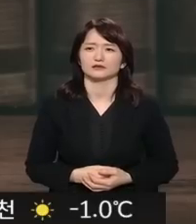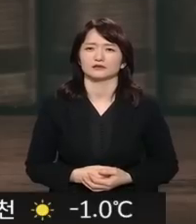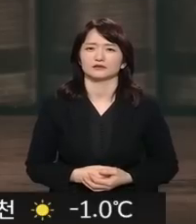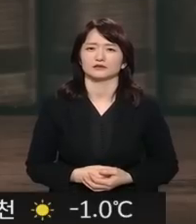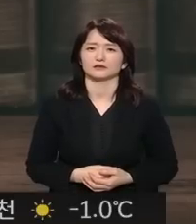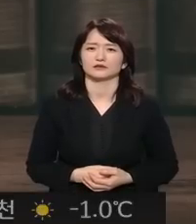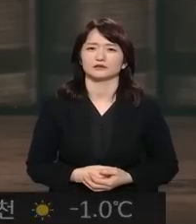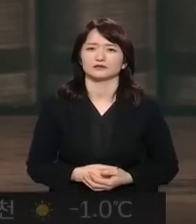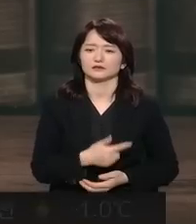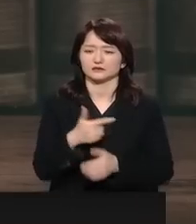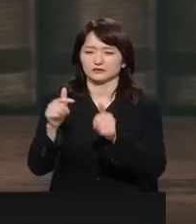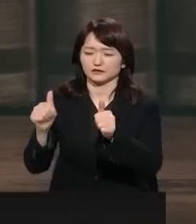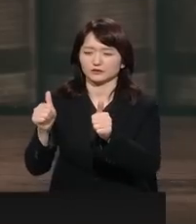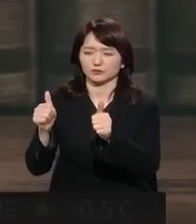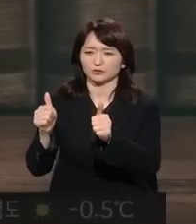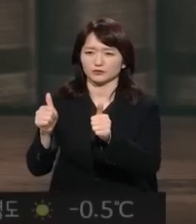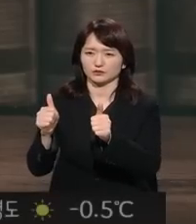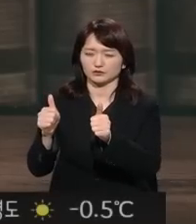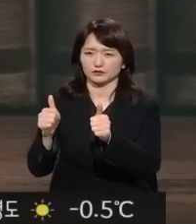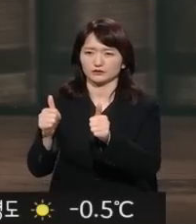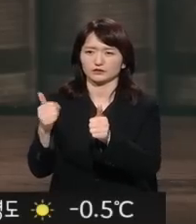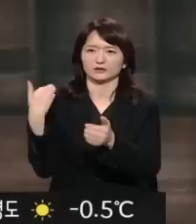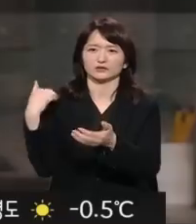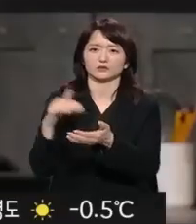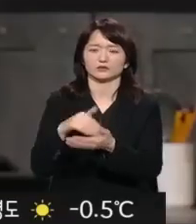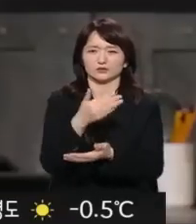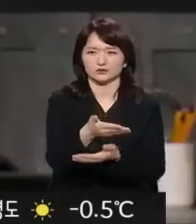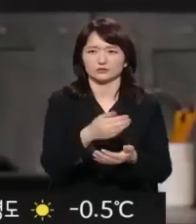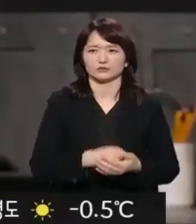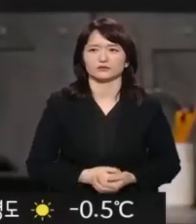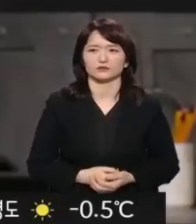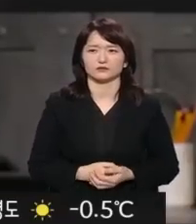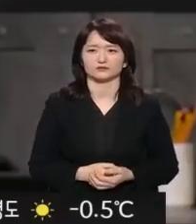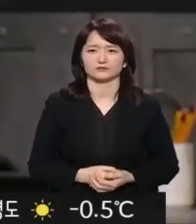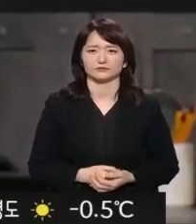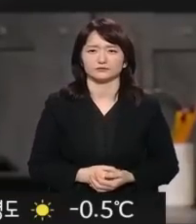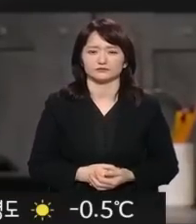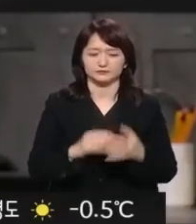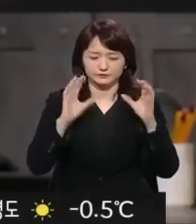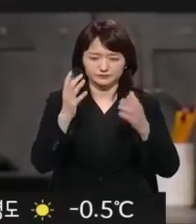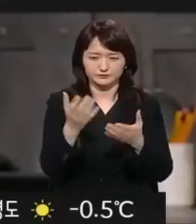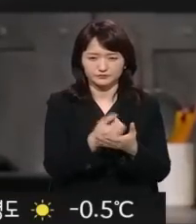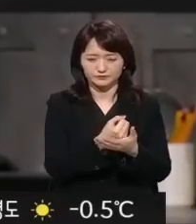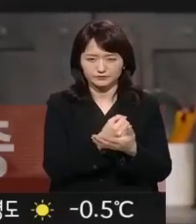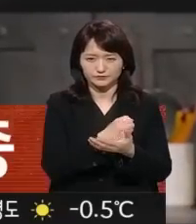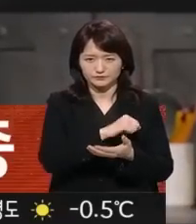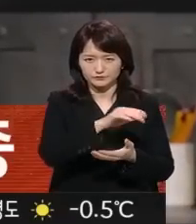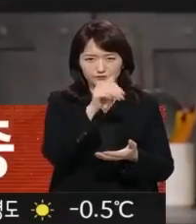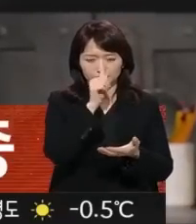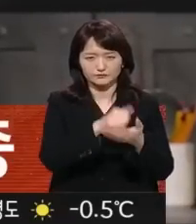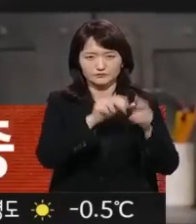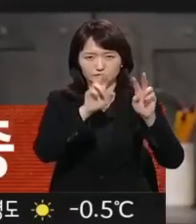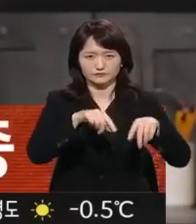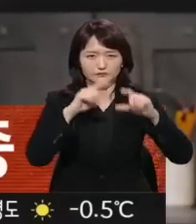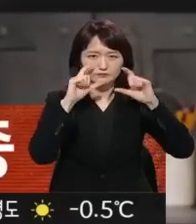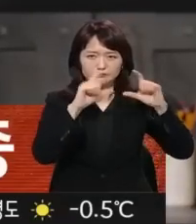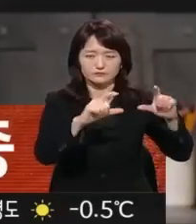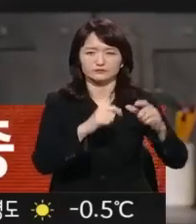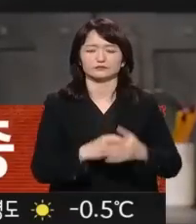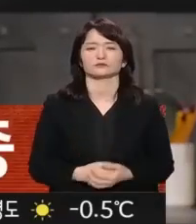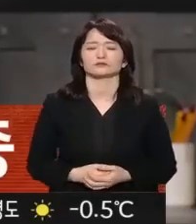아까 말했듯이 약취 부분에 대해서는 무죄를 성공하고 징역 2년에 집행유예 3년을 선고하면서